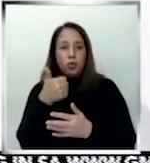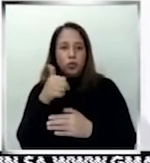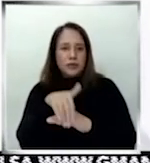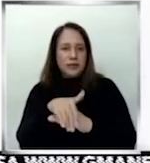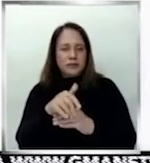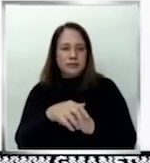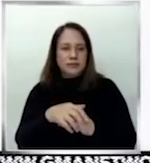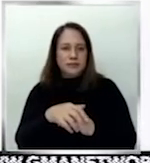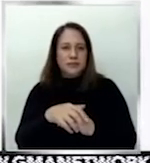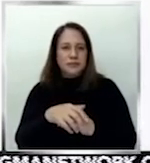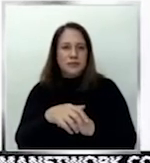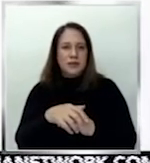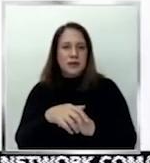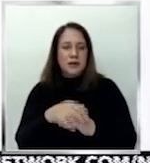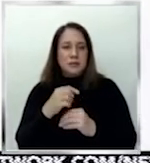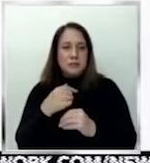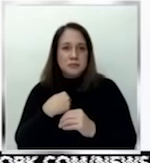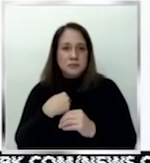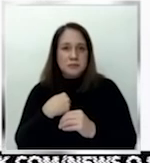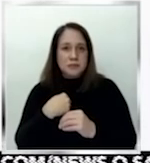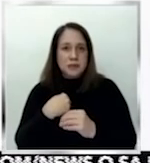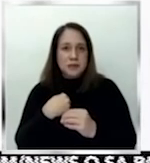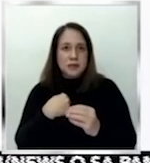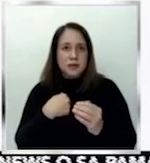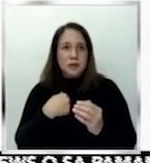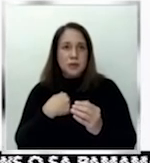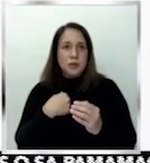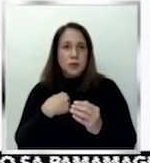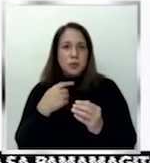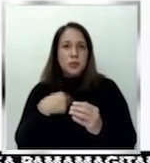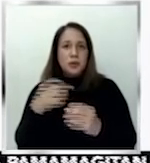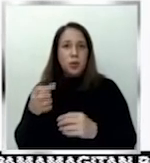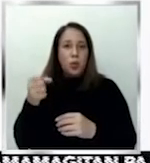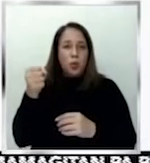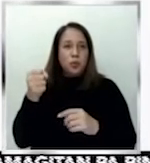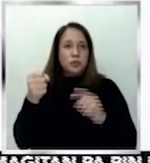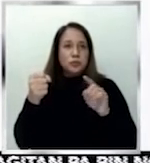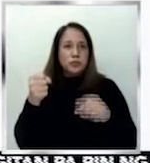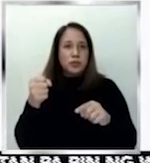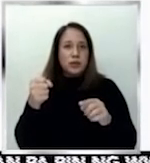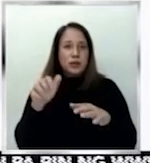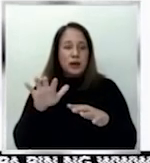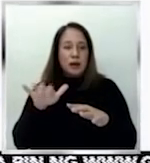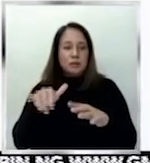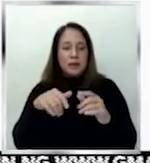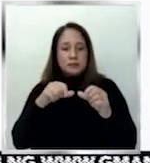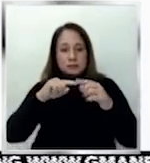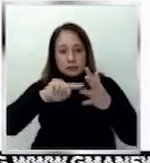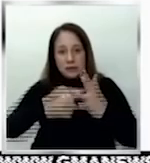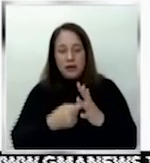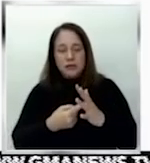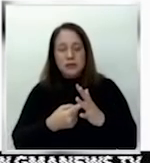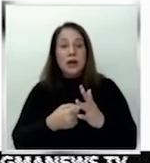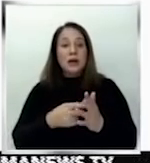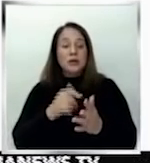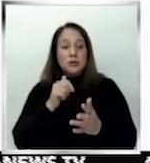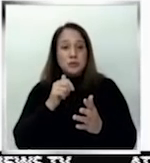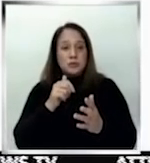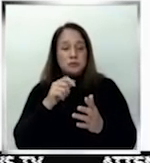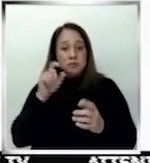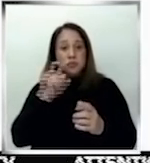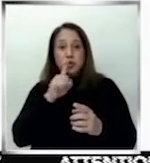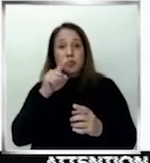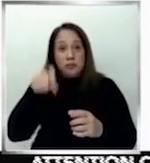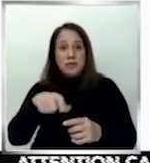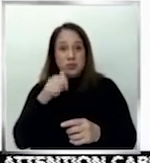Kaya dahil doon, ipopostpone din natin yung launch na dapat mangyayari bukas. Maglo-launch